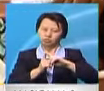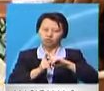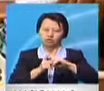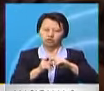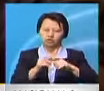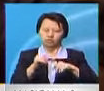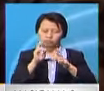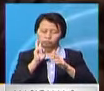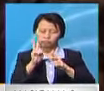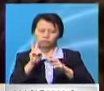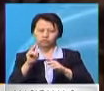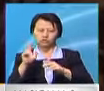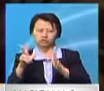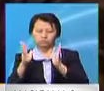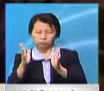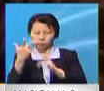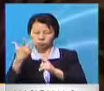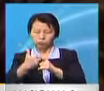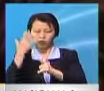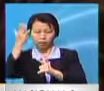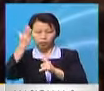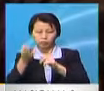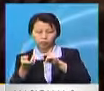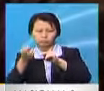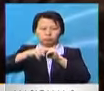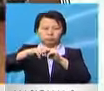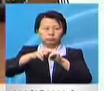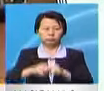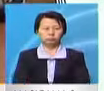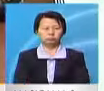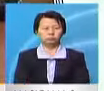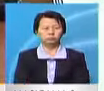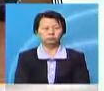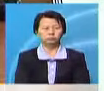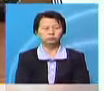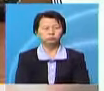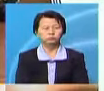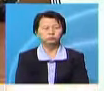separuh kedua pertumbuhan negara dijangka meningkat.